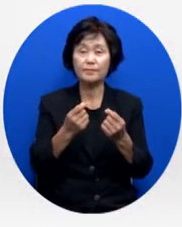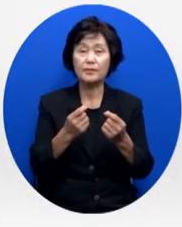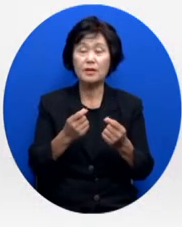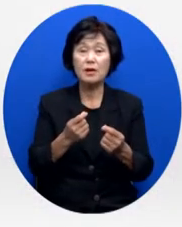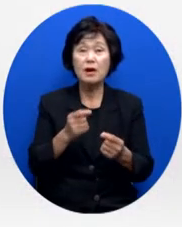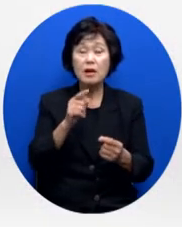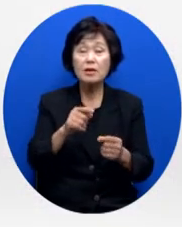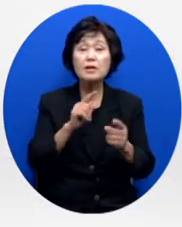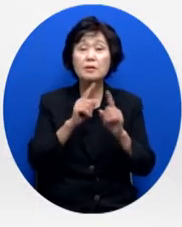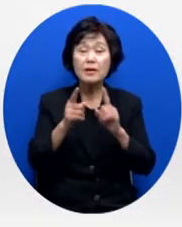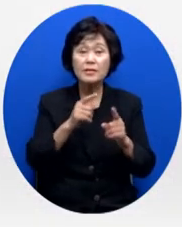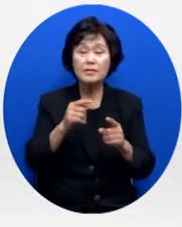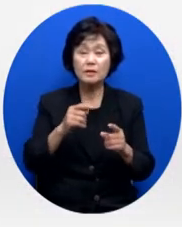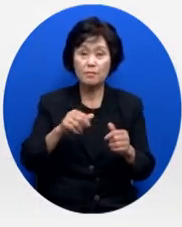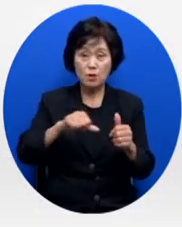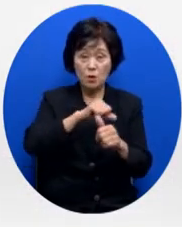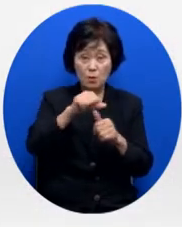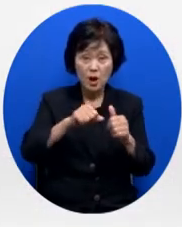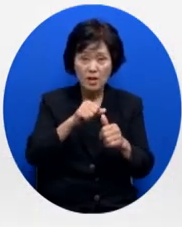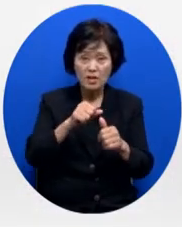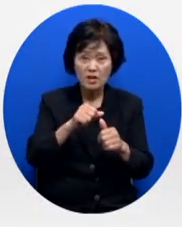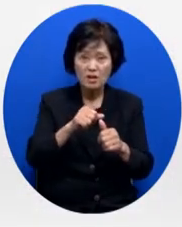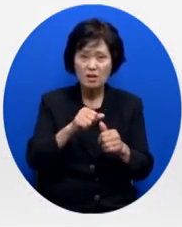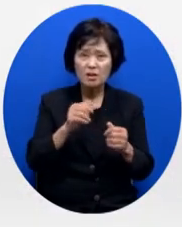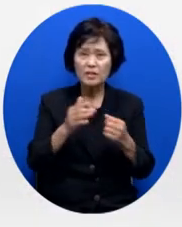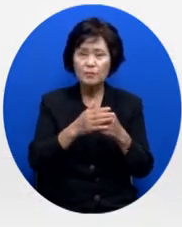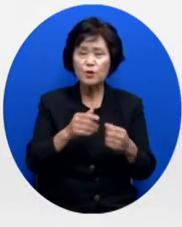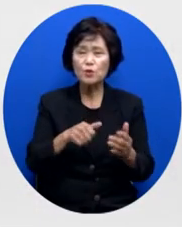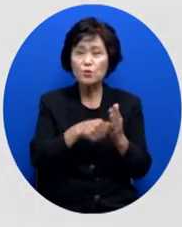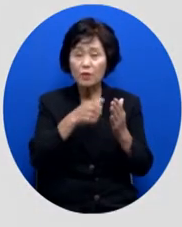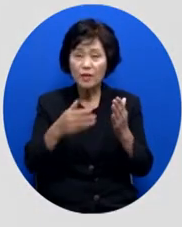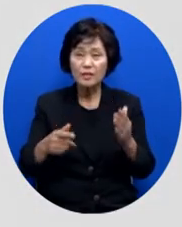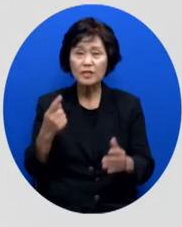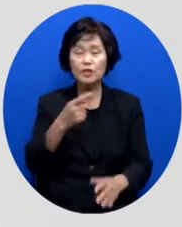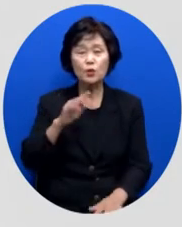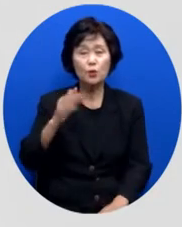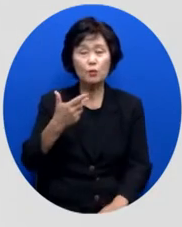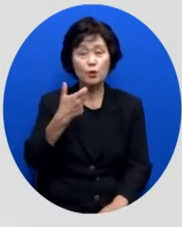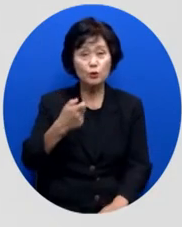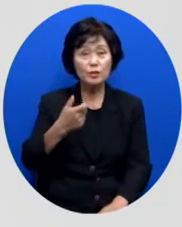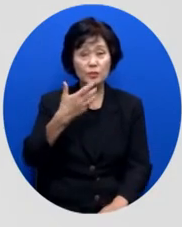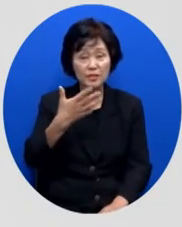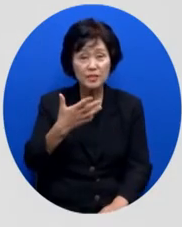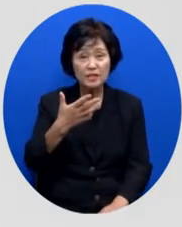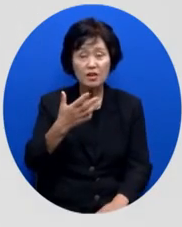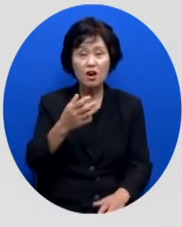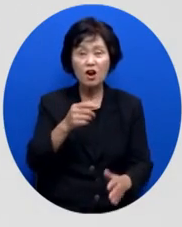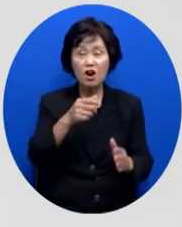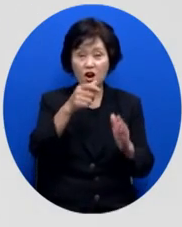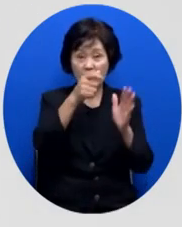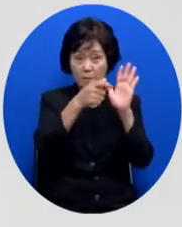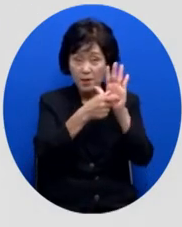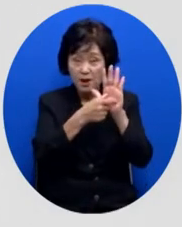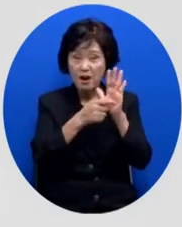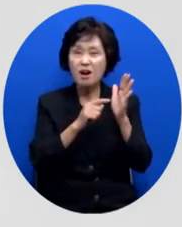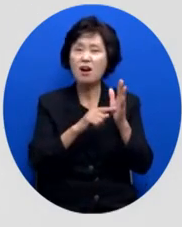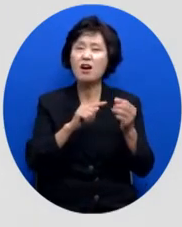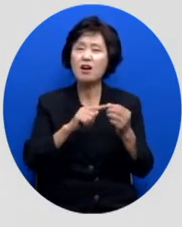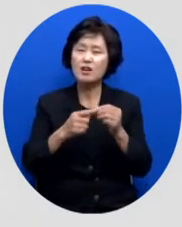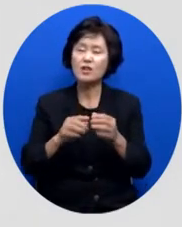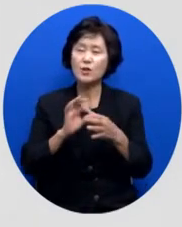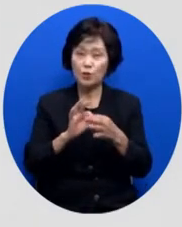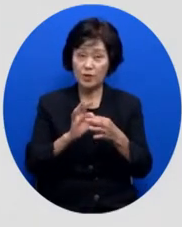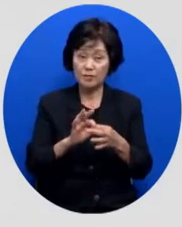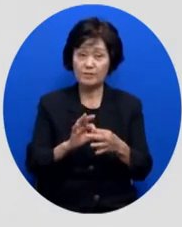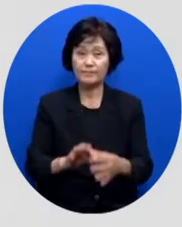해당 구절이 환경운동 계에서 유명해진 건 1967년 사이언스 지에 실린 한 그래서 부터입니다 미국 역사학자